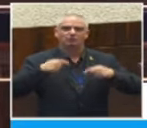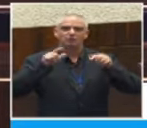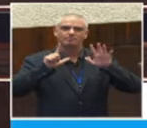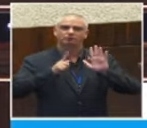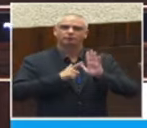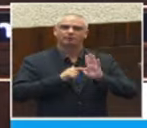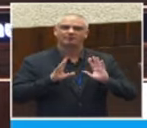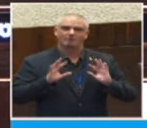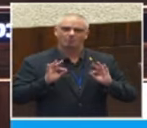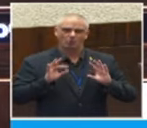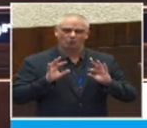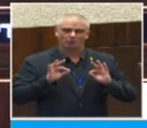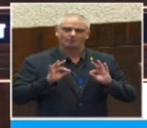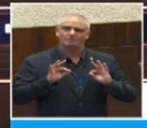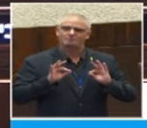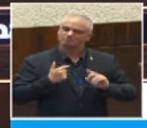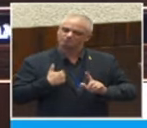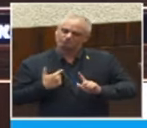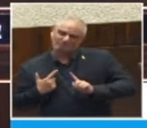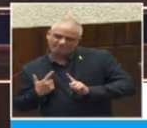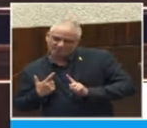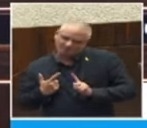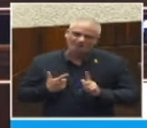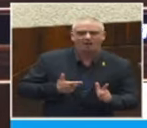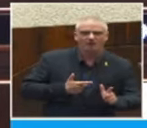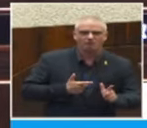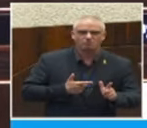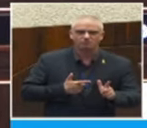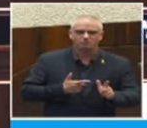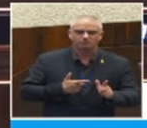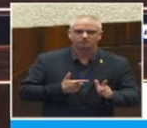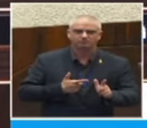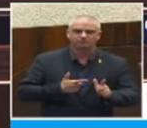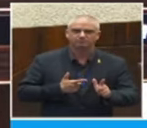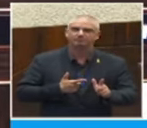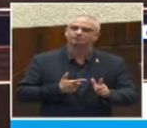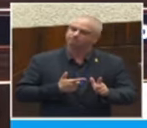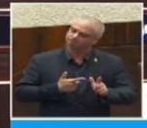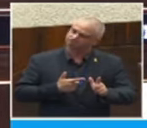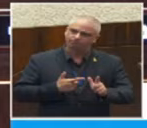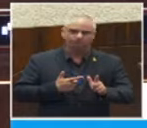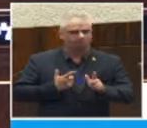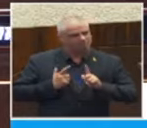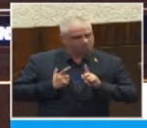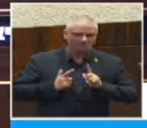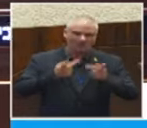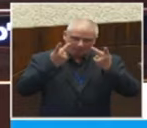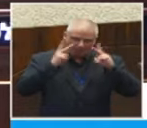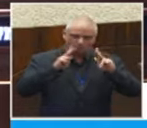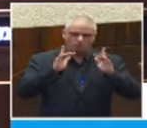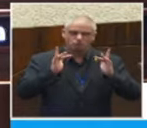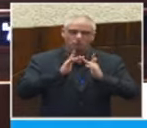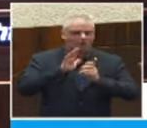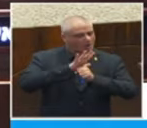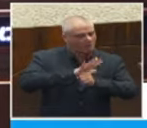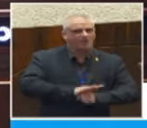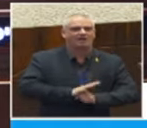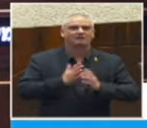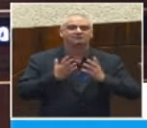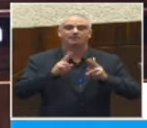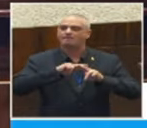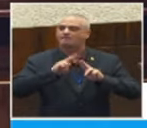ונלחמו. עוד איך נלחמו. מול לחצים אדירים מהעולם